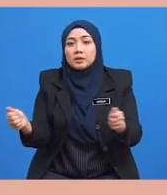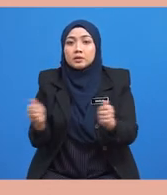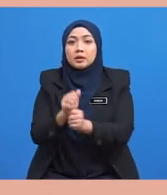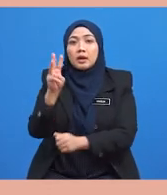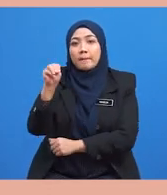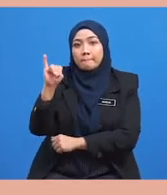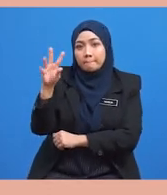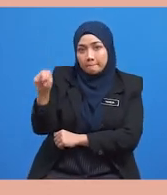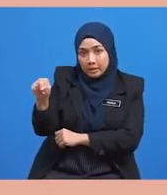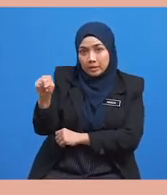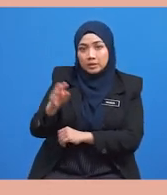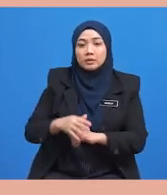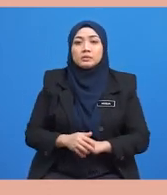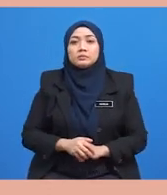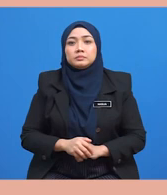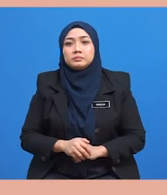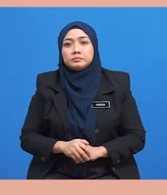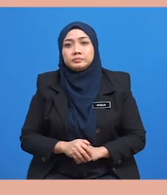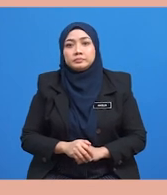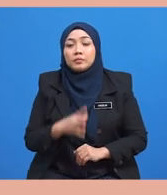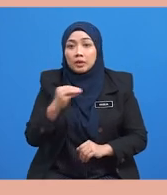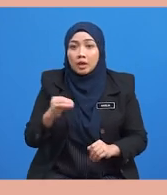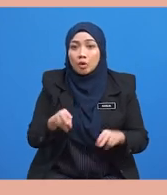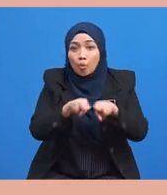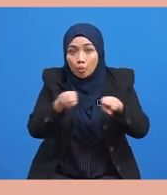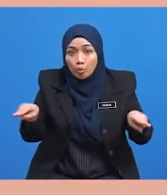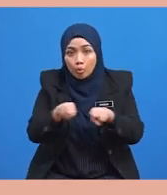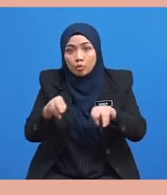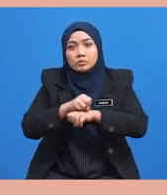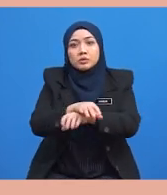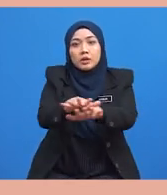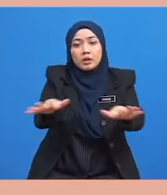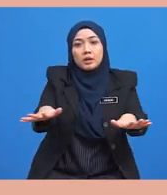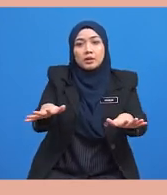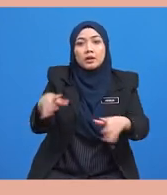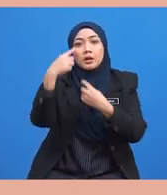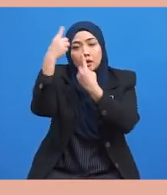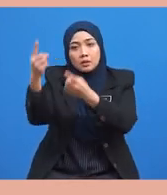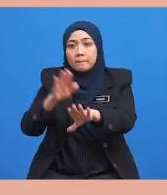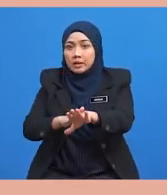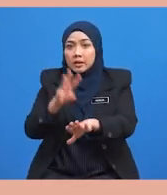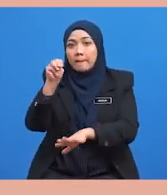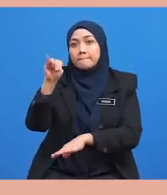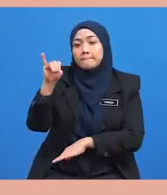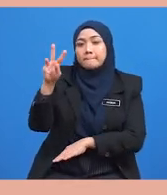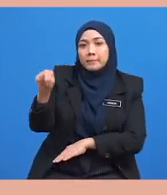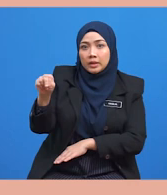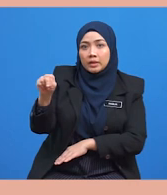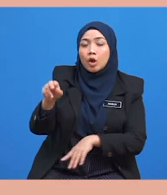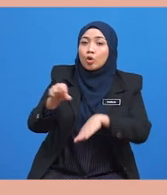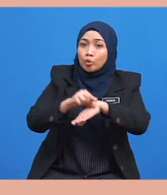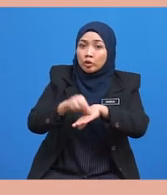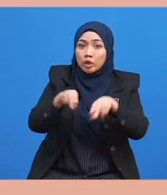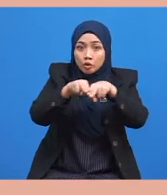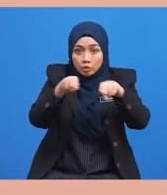punca kuasa 2 variance dan mengukur serakan data pada min yang diukur dengan unit yang